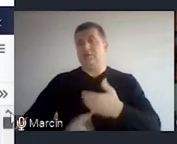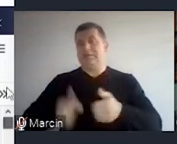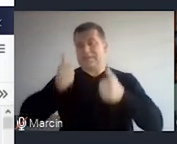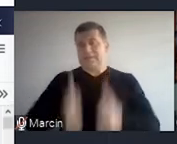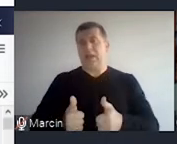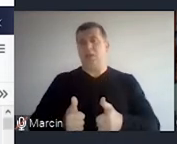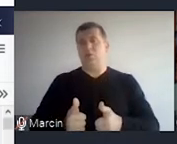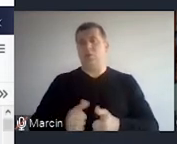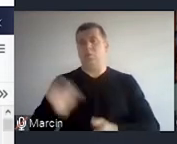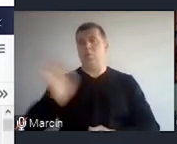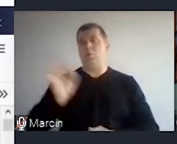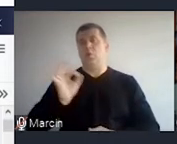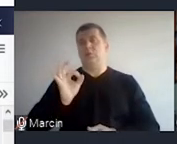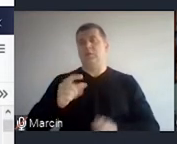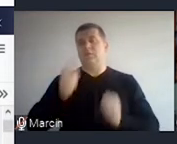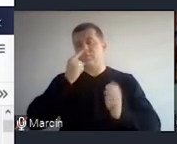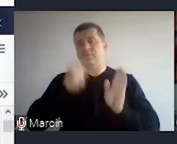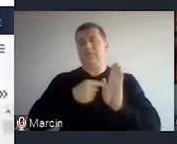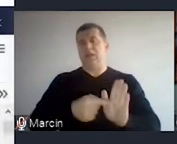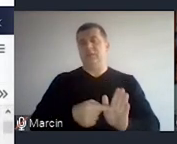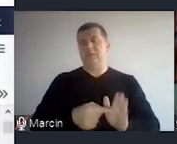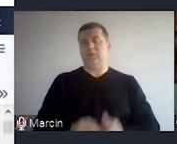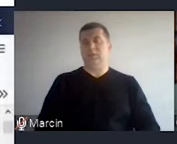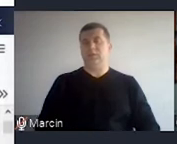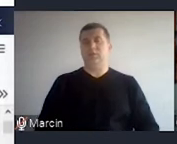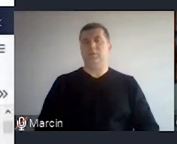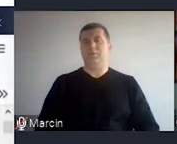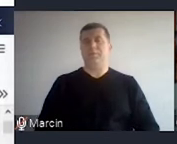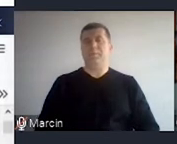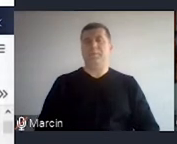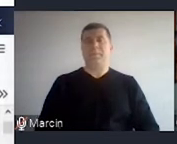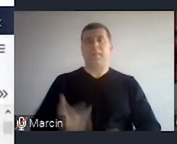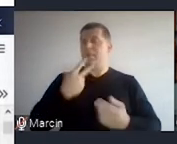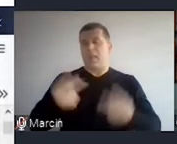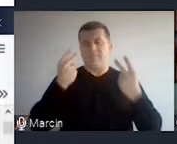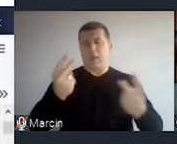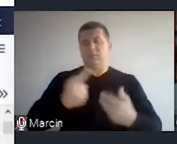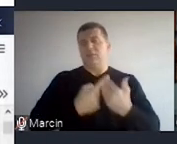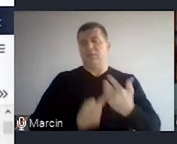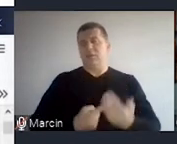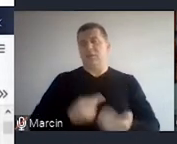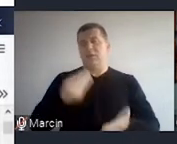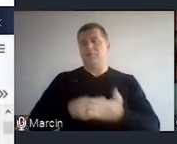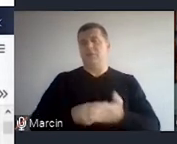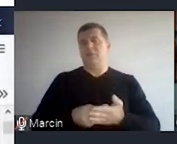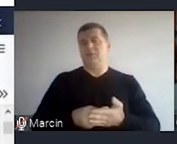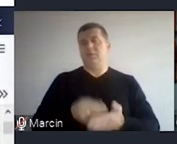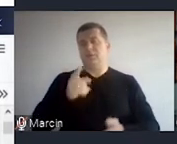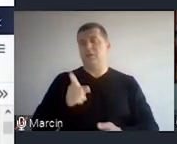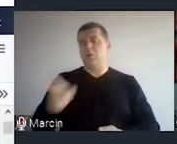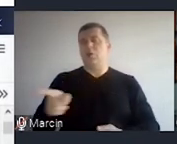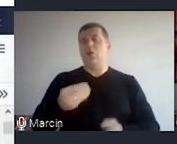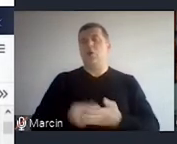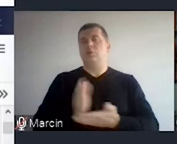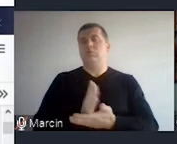stałym procentowym wskaźnikiem, stałą procentową proporcją. Nieważne, ile Państwo pieniędzy na te koszty